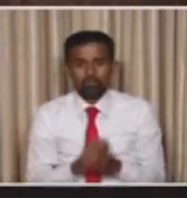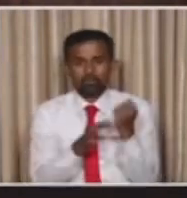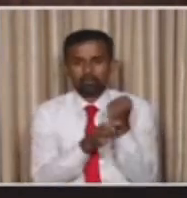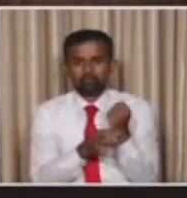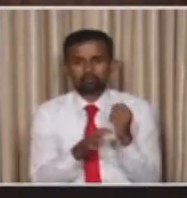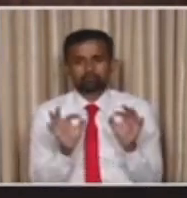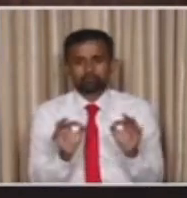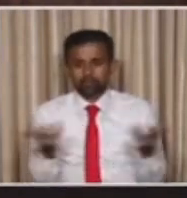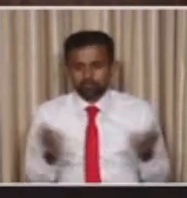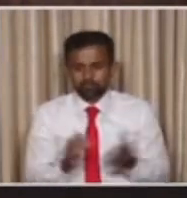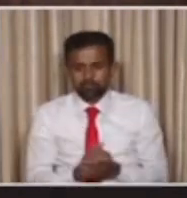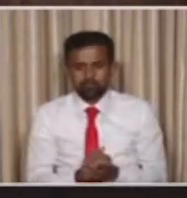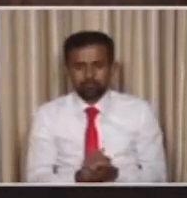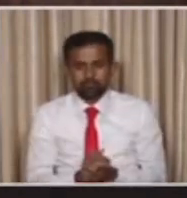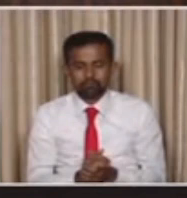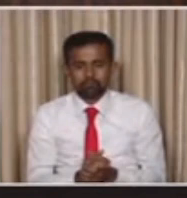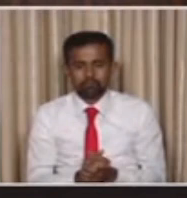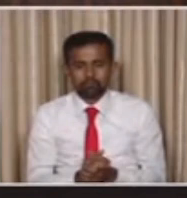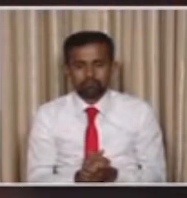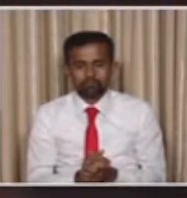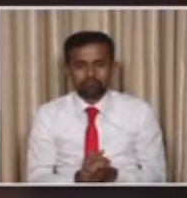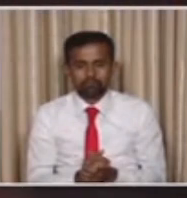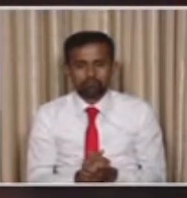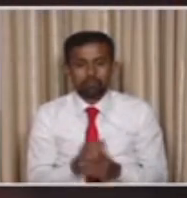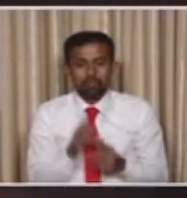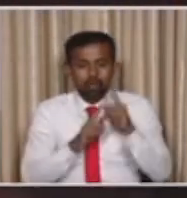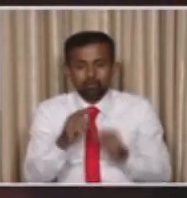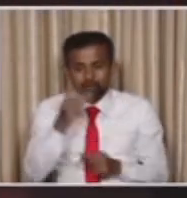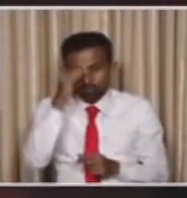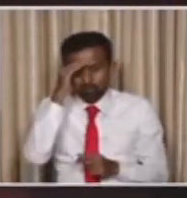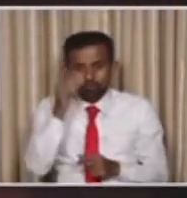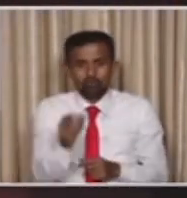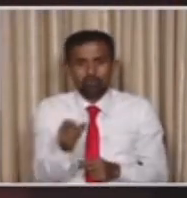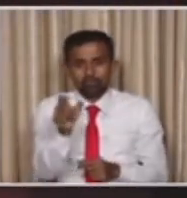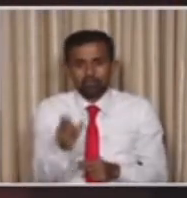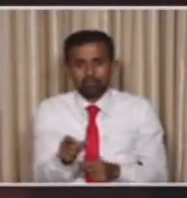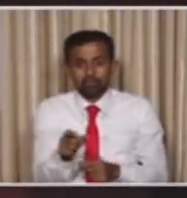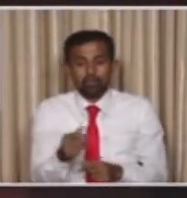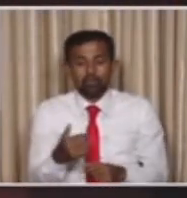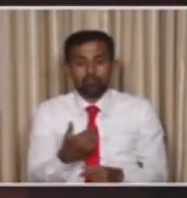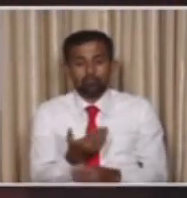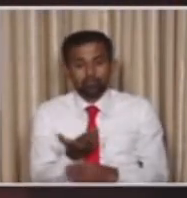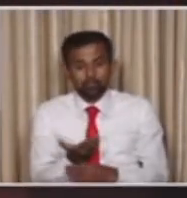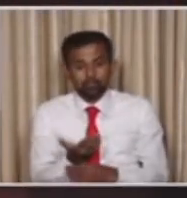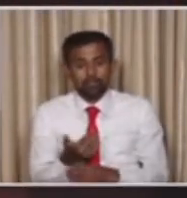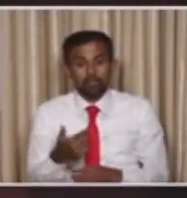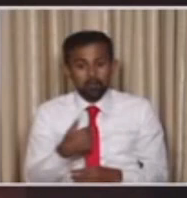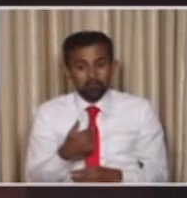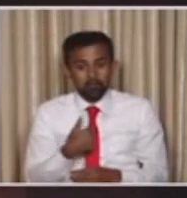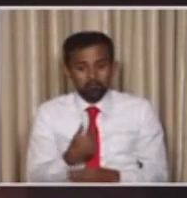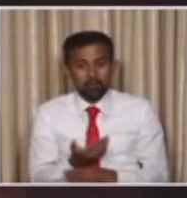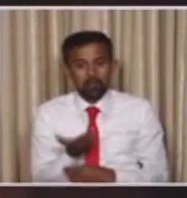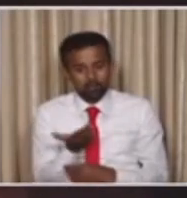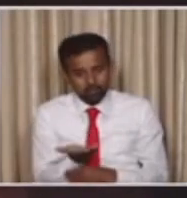එකක් නැහැ එතන හරි අනු කතානායකතුමනි ඔබතුමා කරගෙන යන්න කරුණා කරලා ඔකට කරගෙන යන්න කරුණා